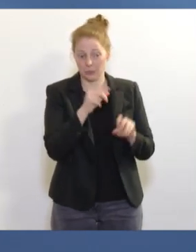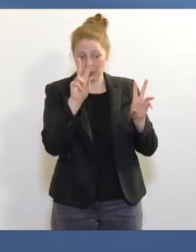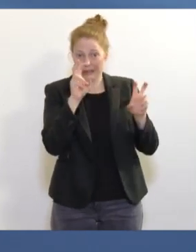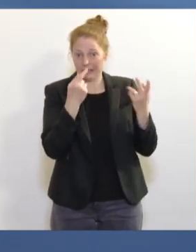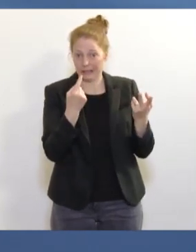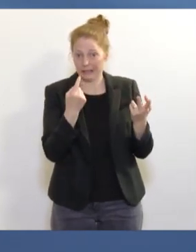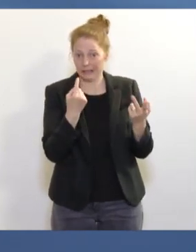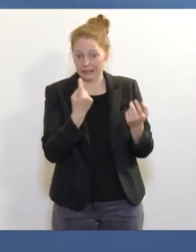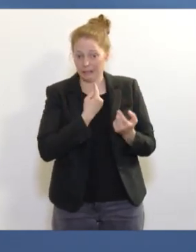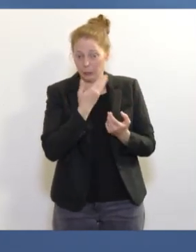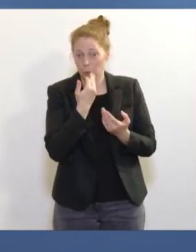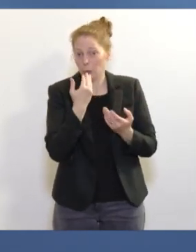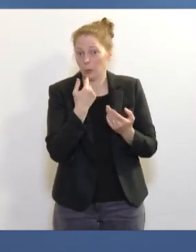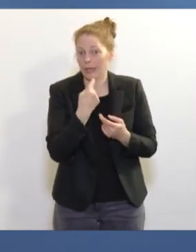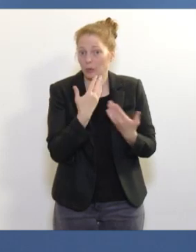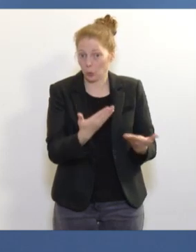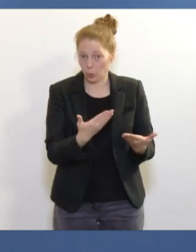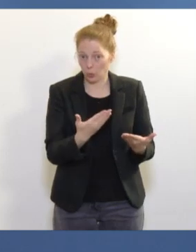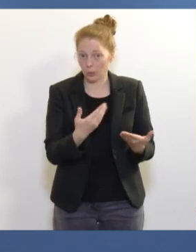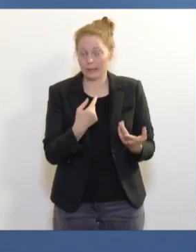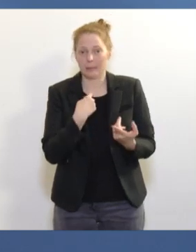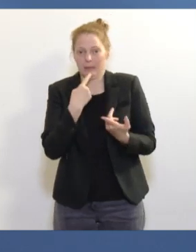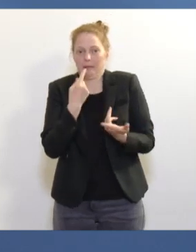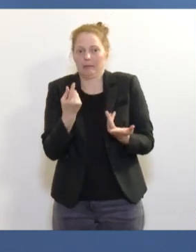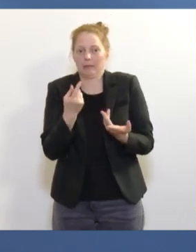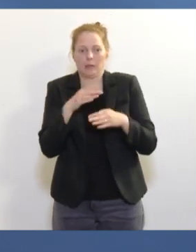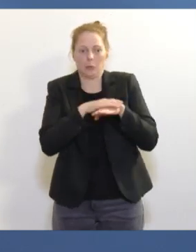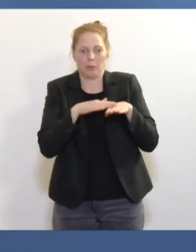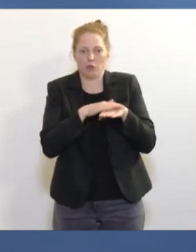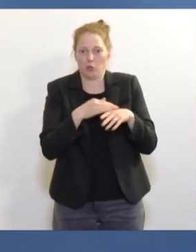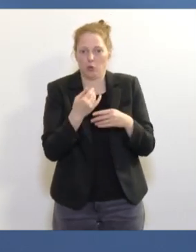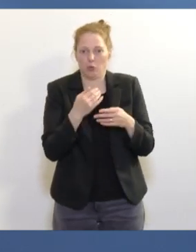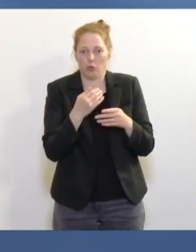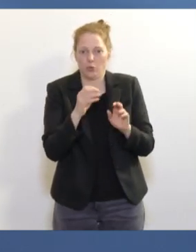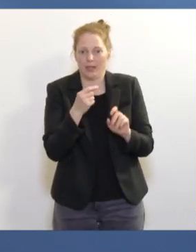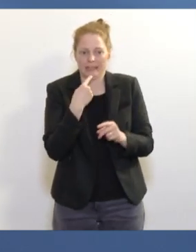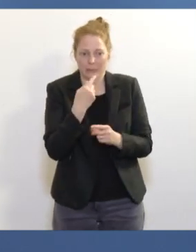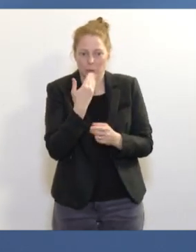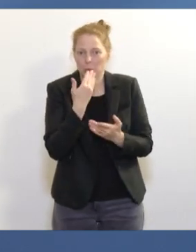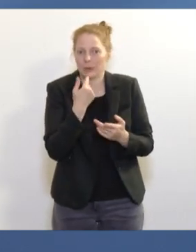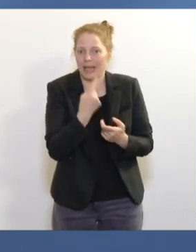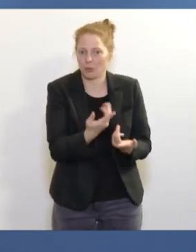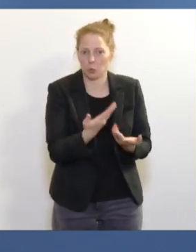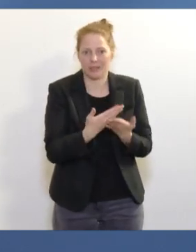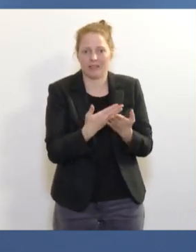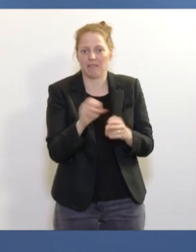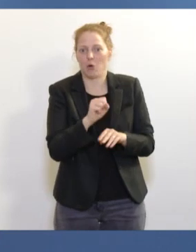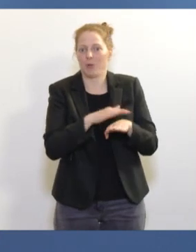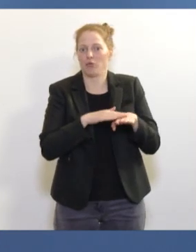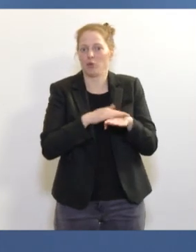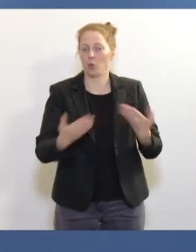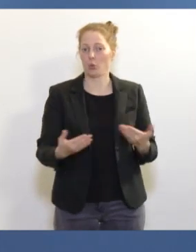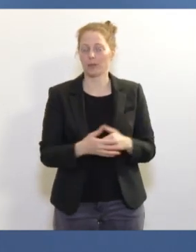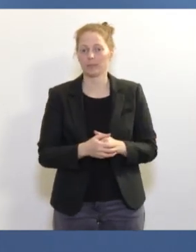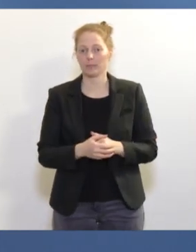hat, zu keinem Zeitpunkt gemerkt. Ich spreche mich also nicht für eine Aussage, Pardon zu sagen, die ich nie gemerkt habe. Und ich kann mich auch an meinem Leben